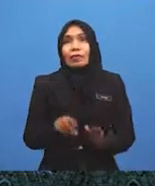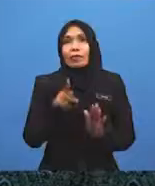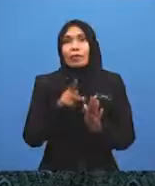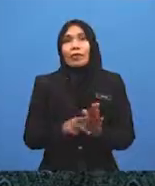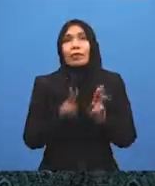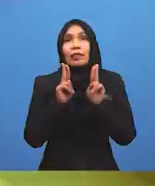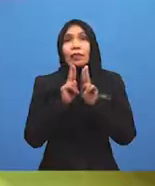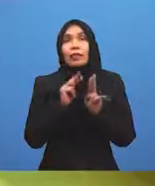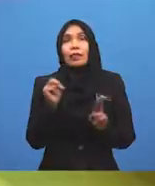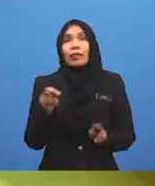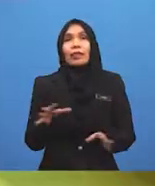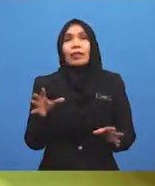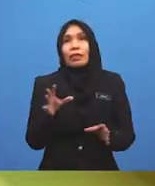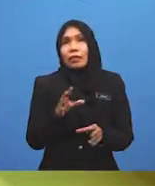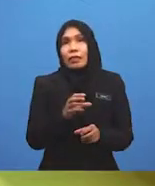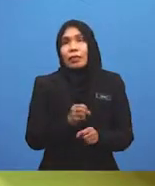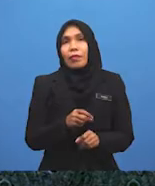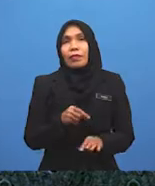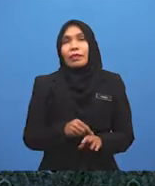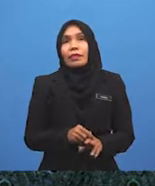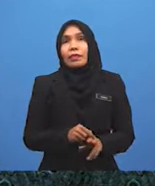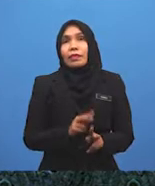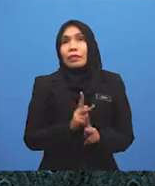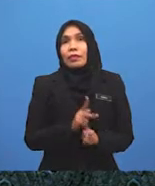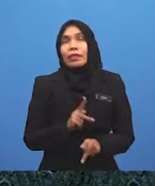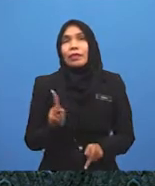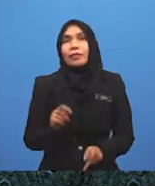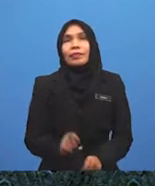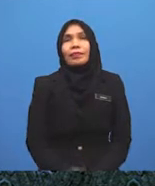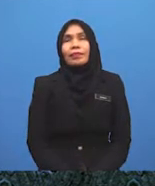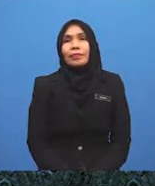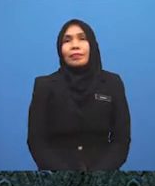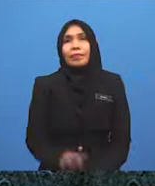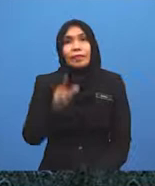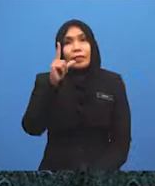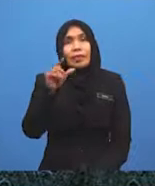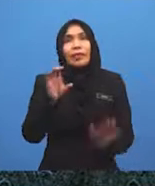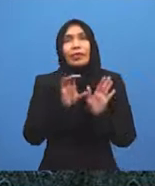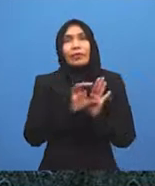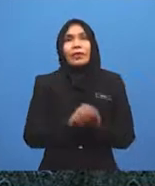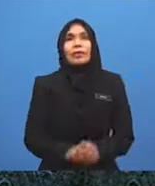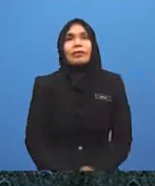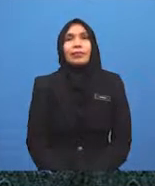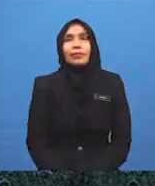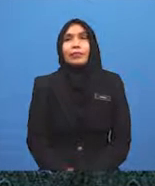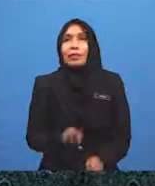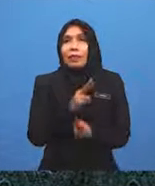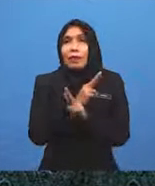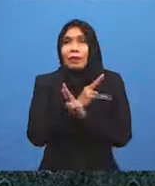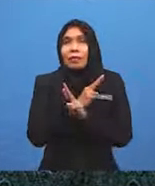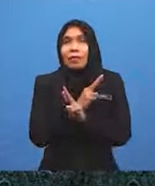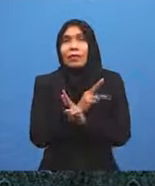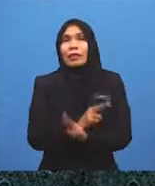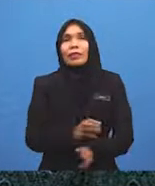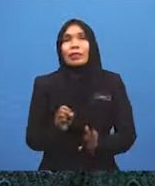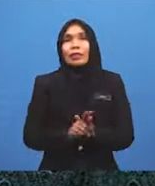dikekalkan. Cuba kita lihat gambar ini. Kita dapat melihat kemesraan sesama